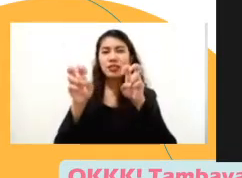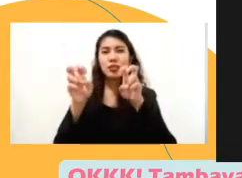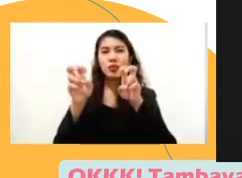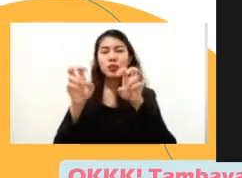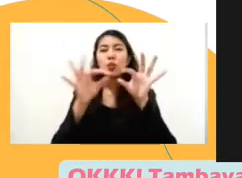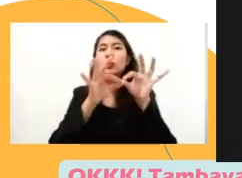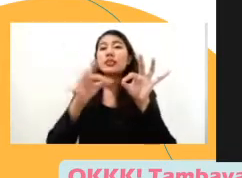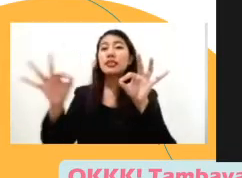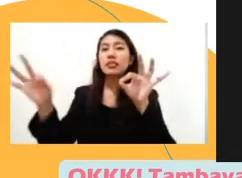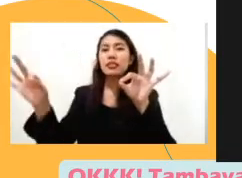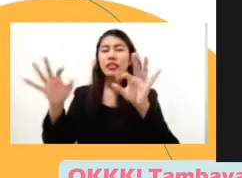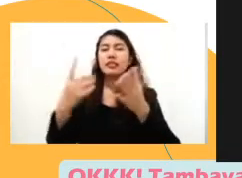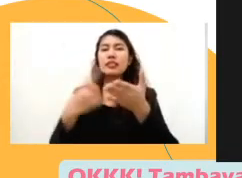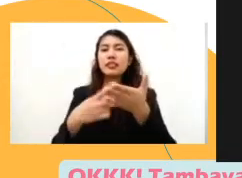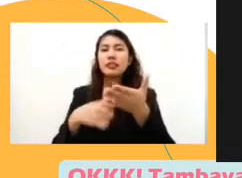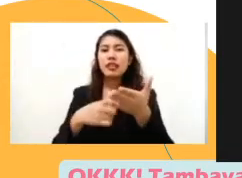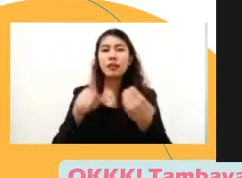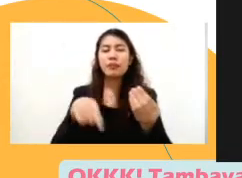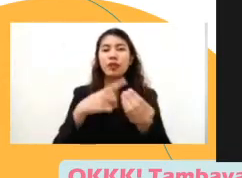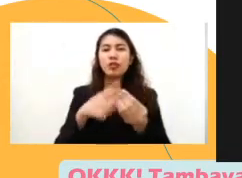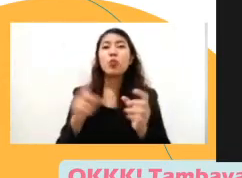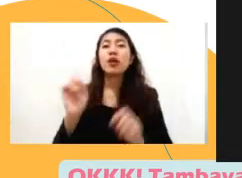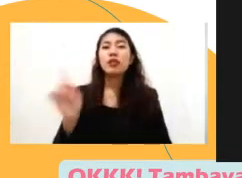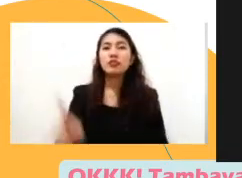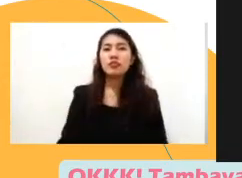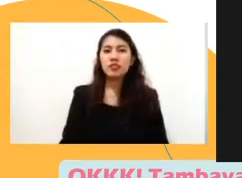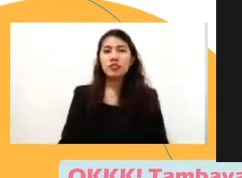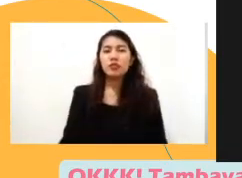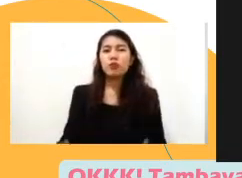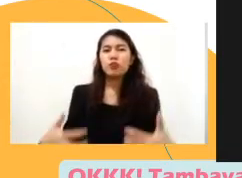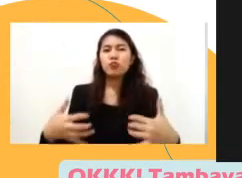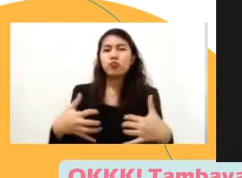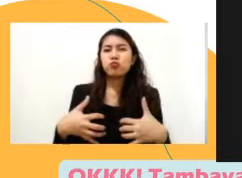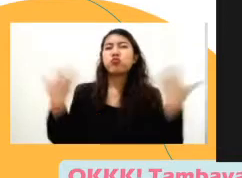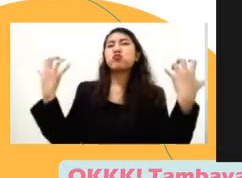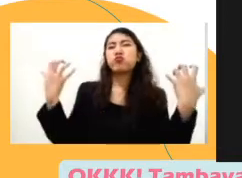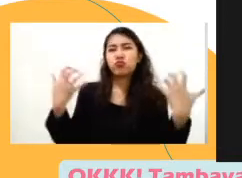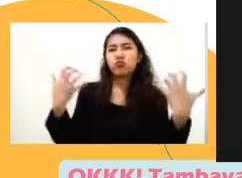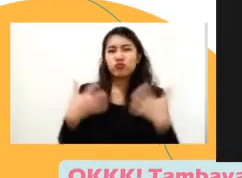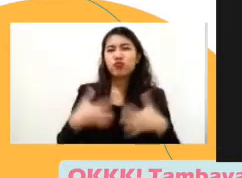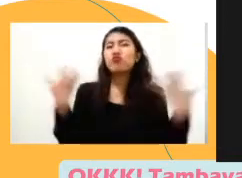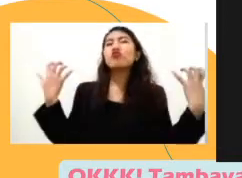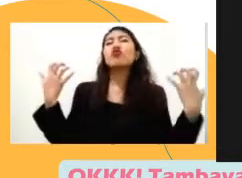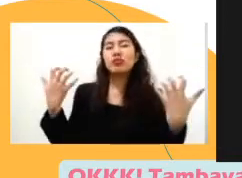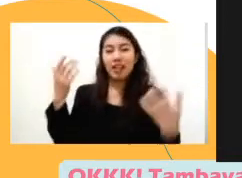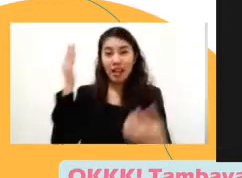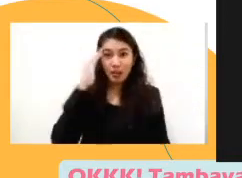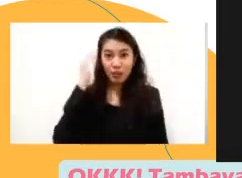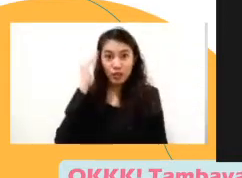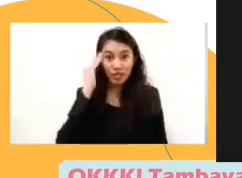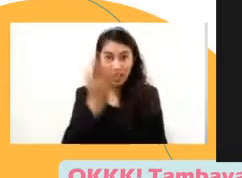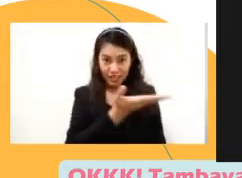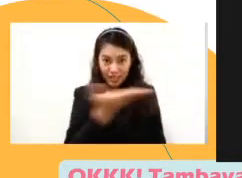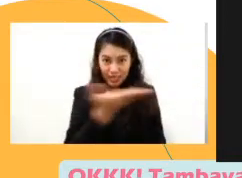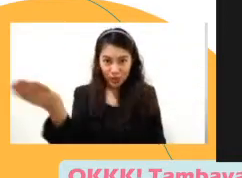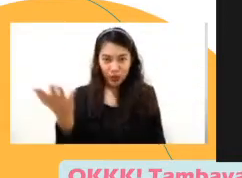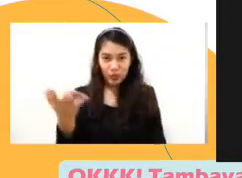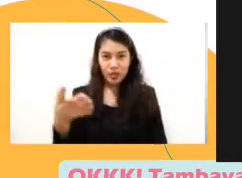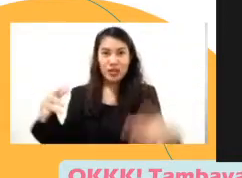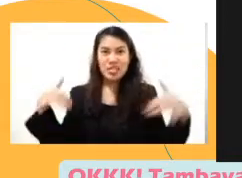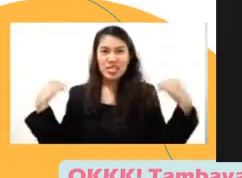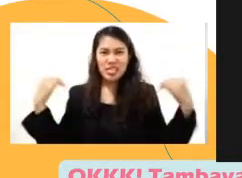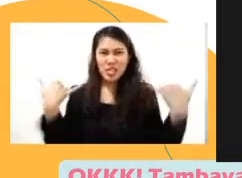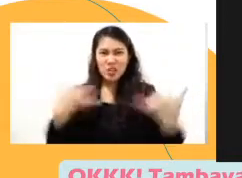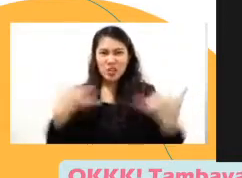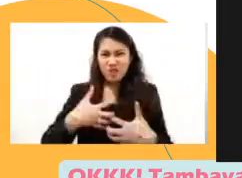kanta ay angst. Yes. So especially sa teenagers, alam na alam niyo yan, angst. Teenage angst, galit,